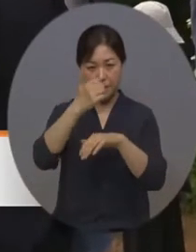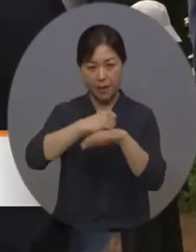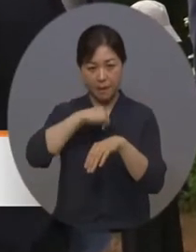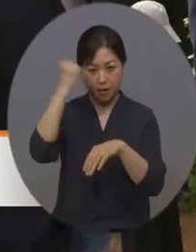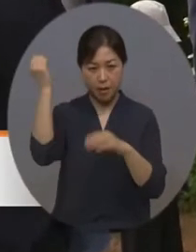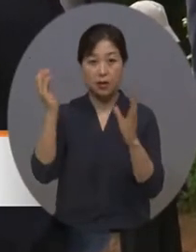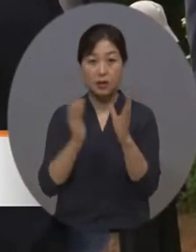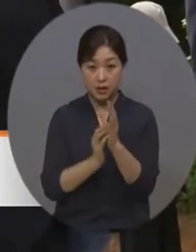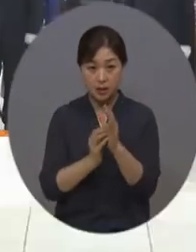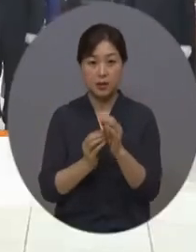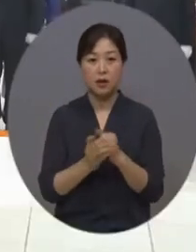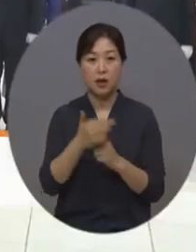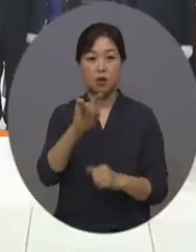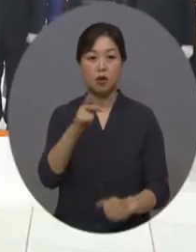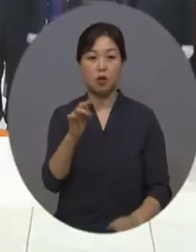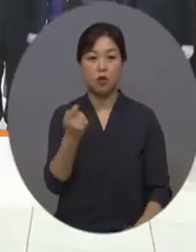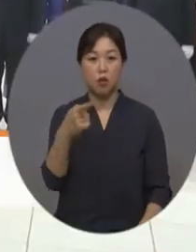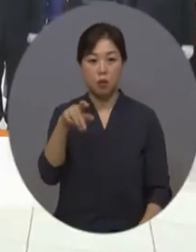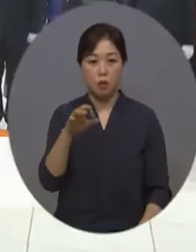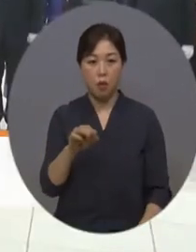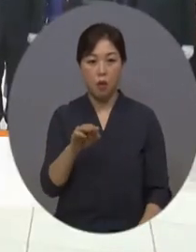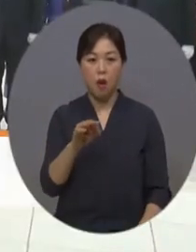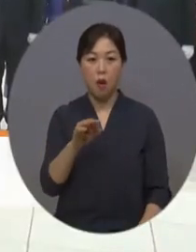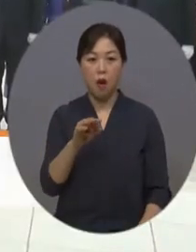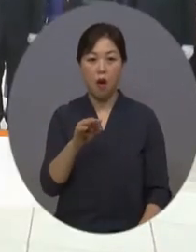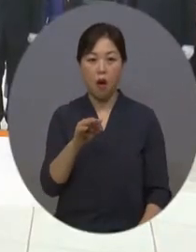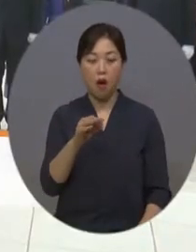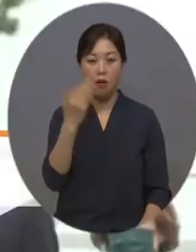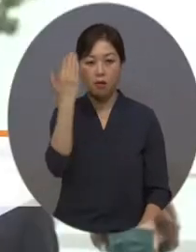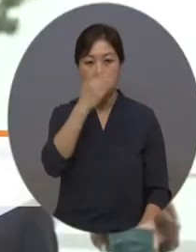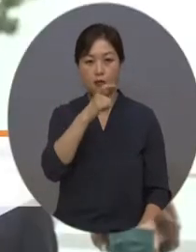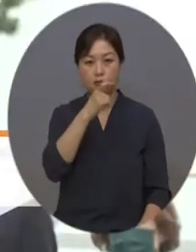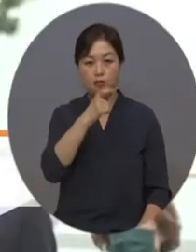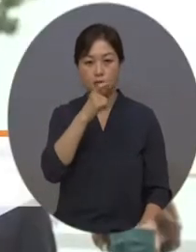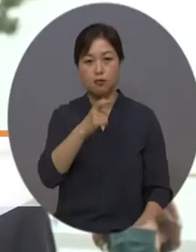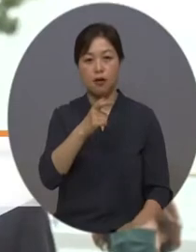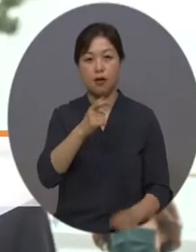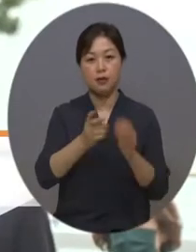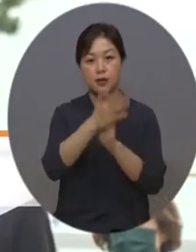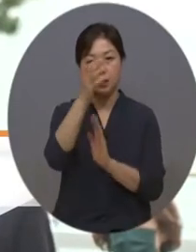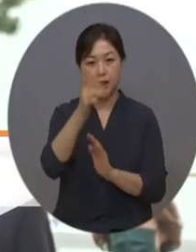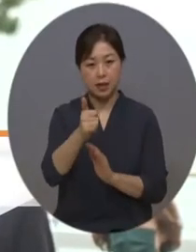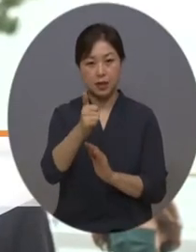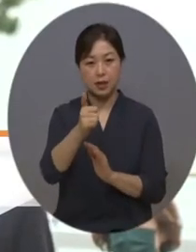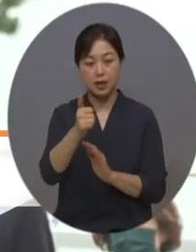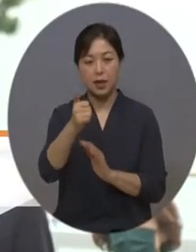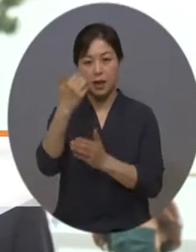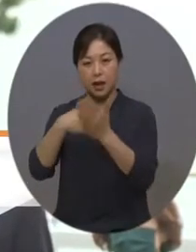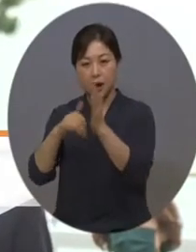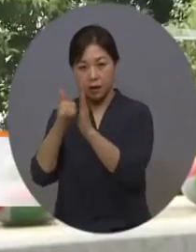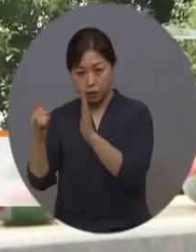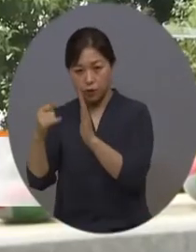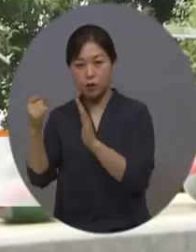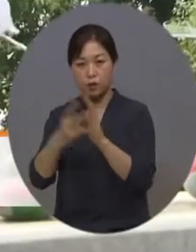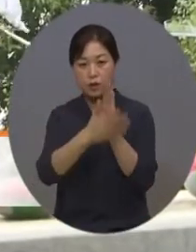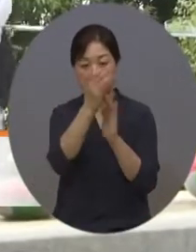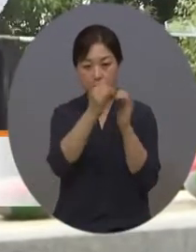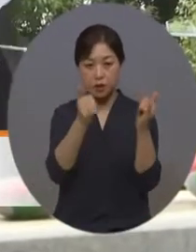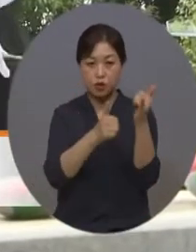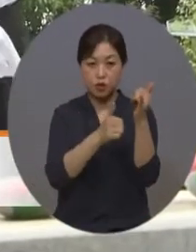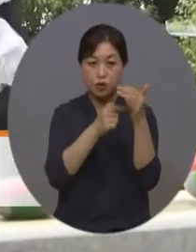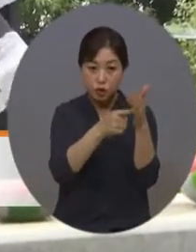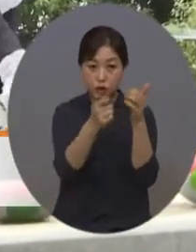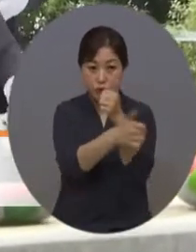가운데 권오봉 여수시장이 30일 유가족들과 시의회 의원, 시민 추진위원 등 50명과